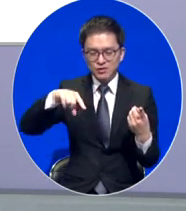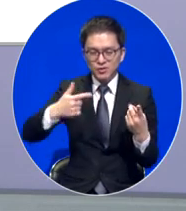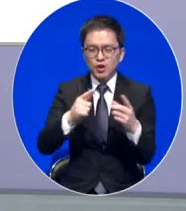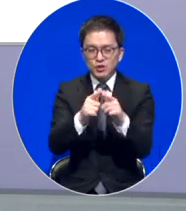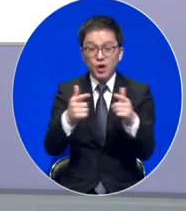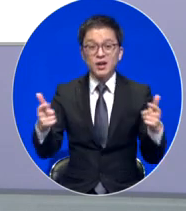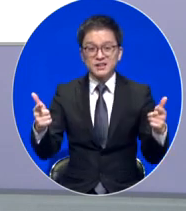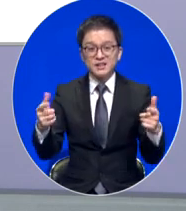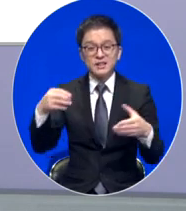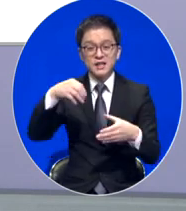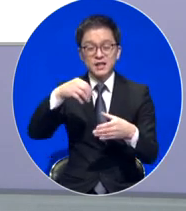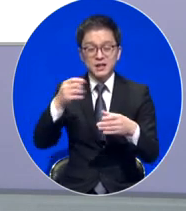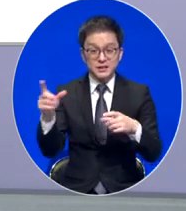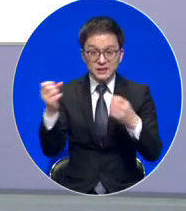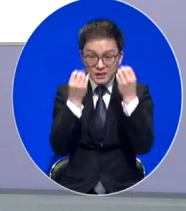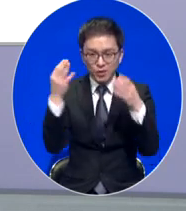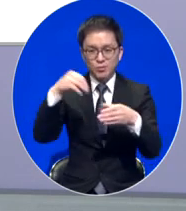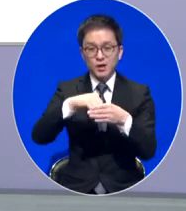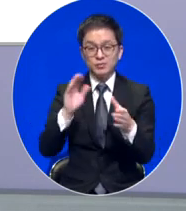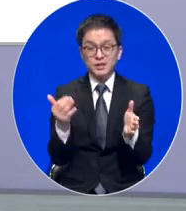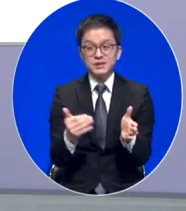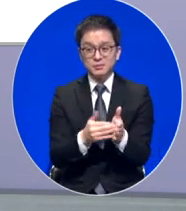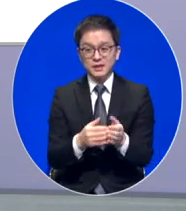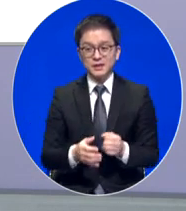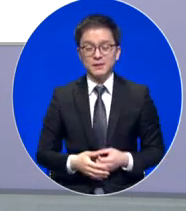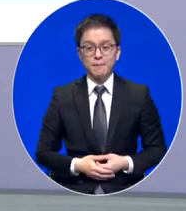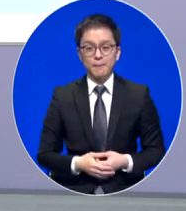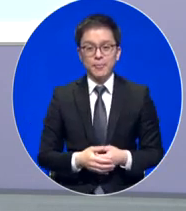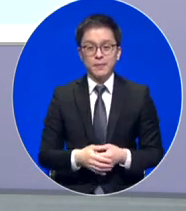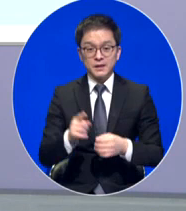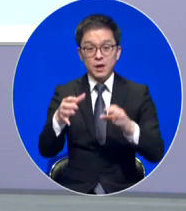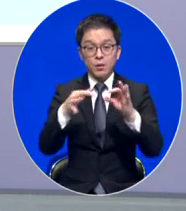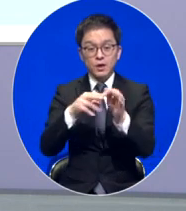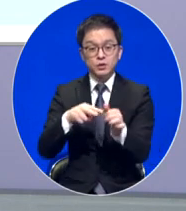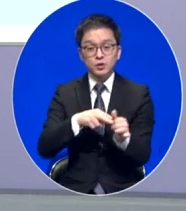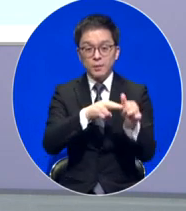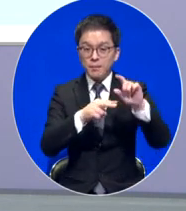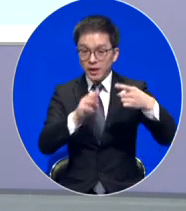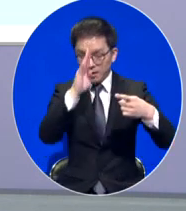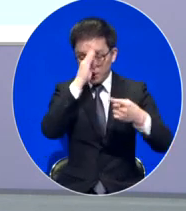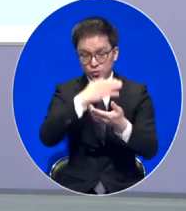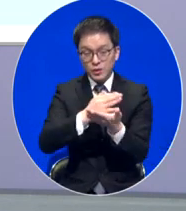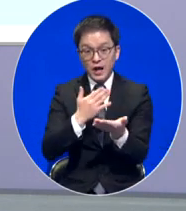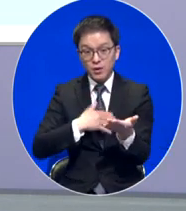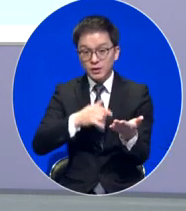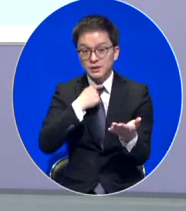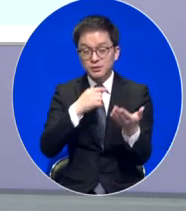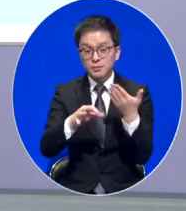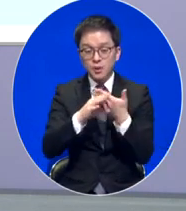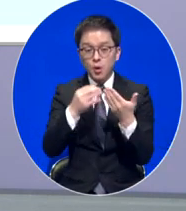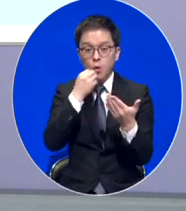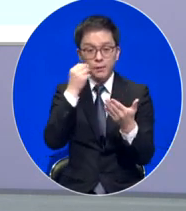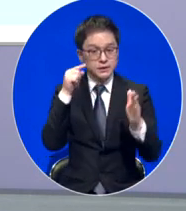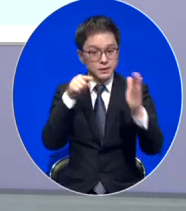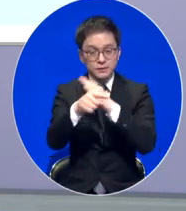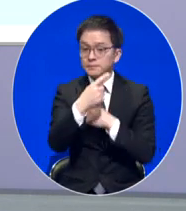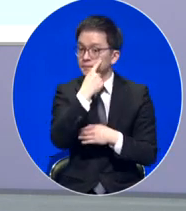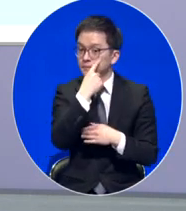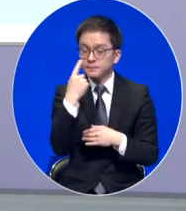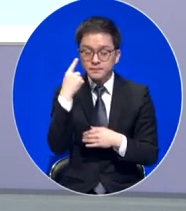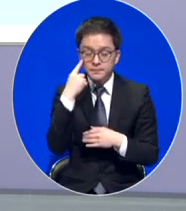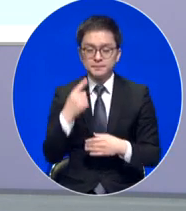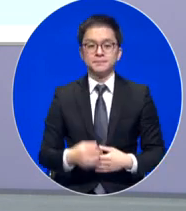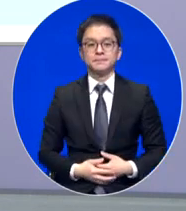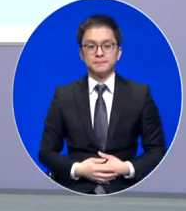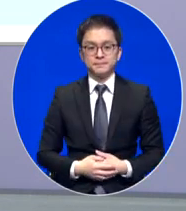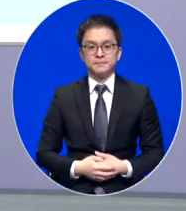이번에 포함된 항목입니다. 차등 적용 질병에 대한 정보는 보건복지부나 건강보험심사평가원 홈페이지에서